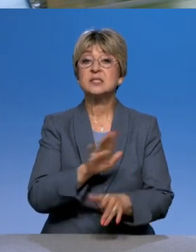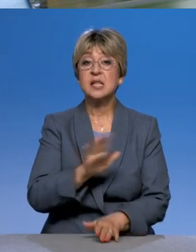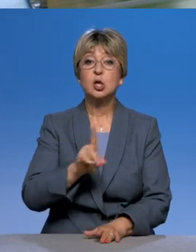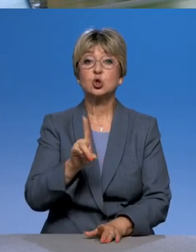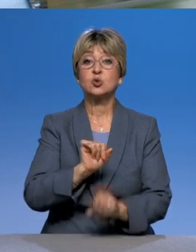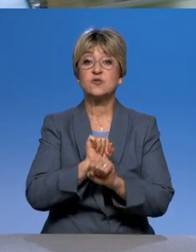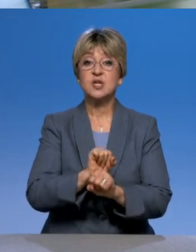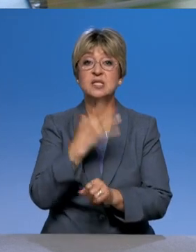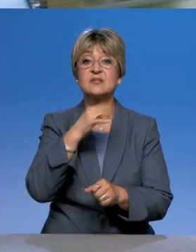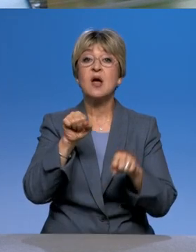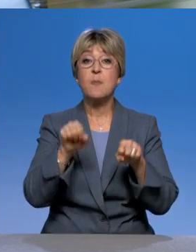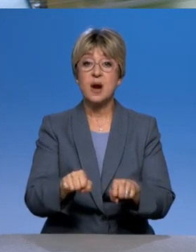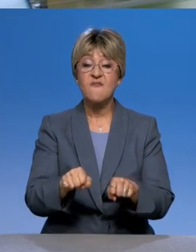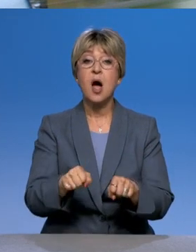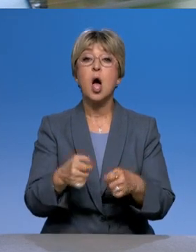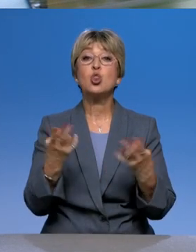права, конечно, не нужно. И